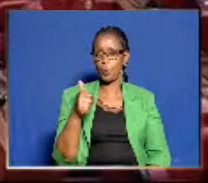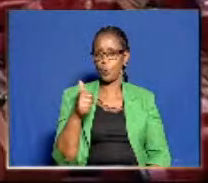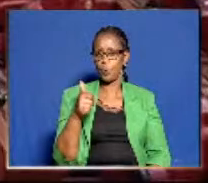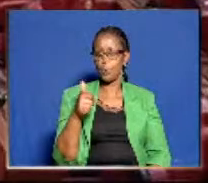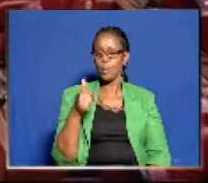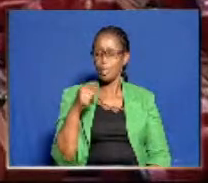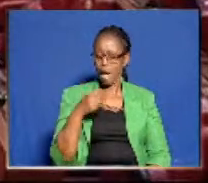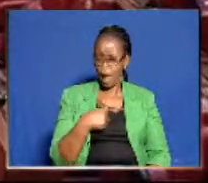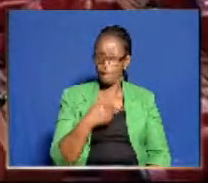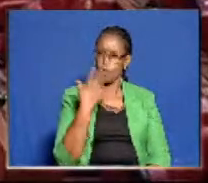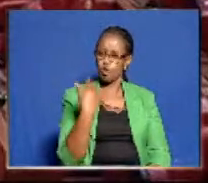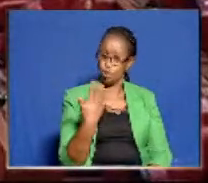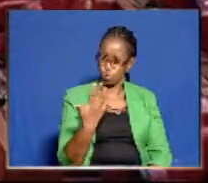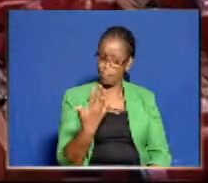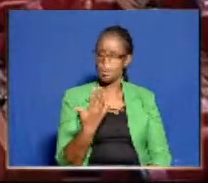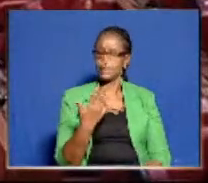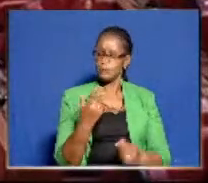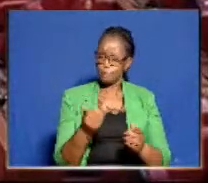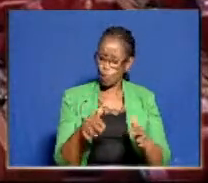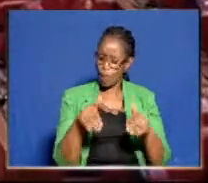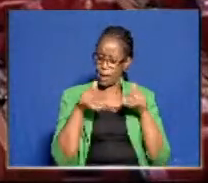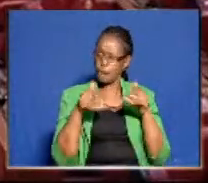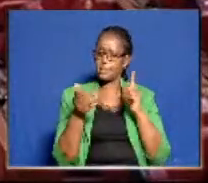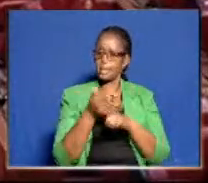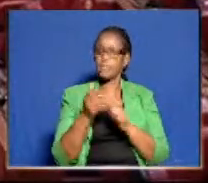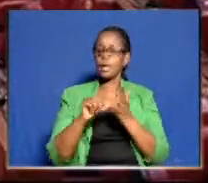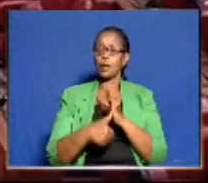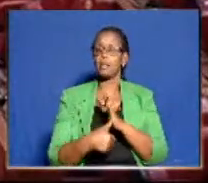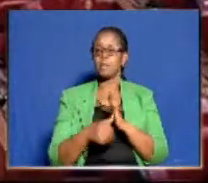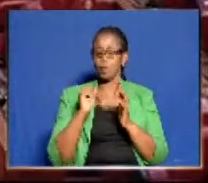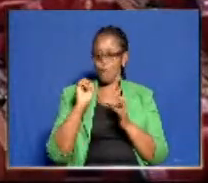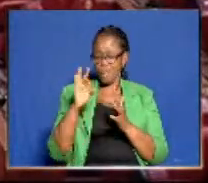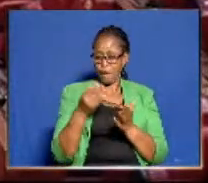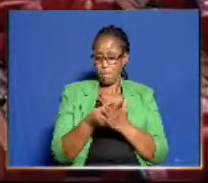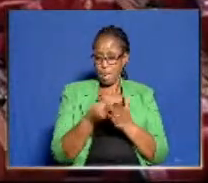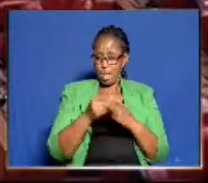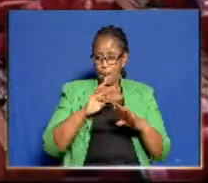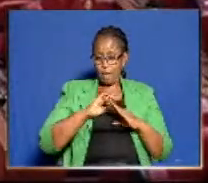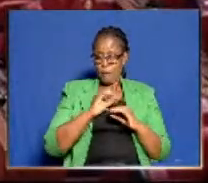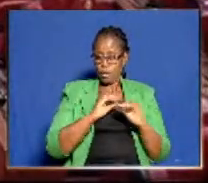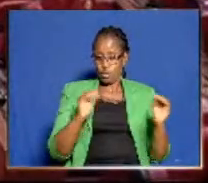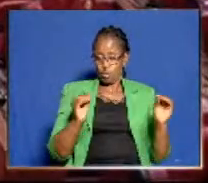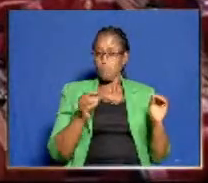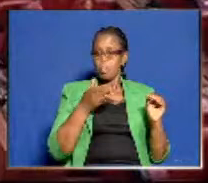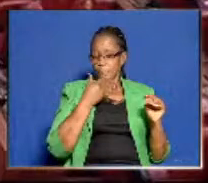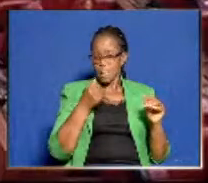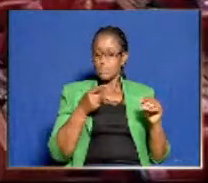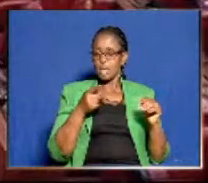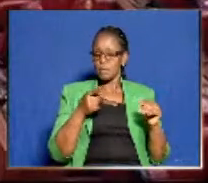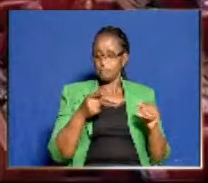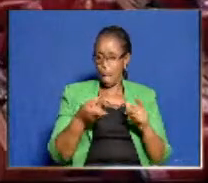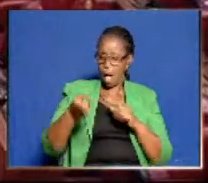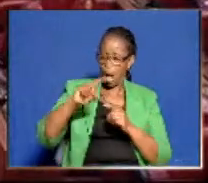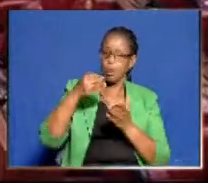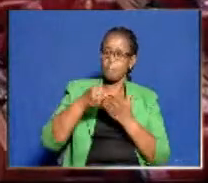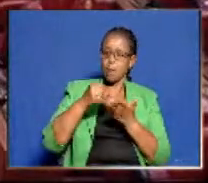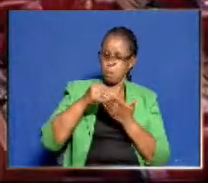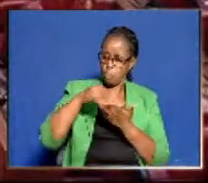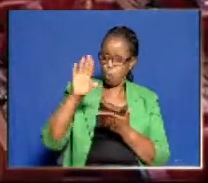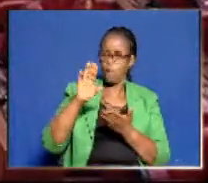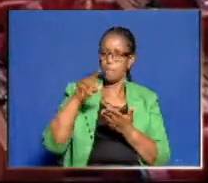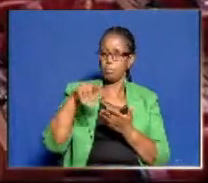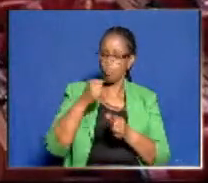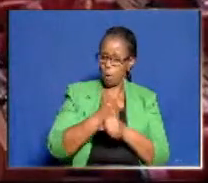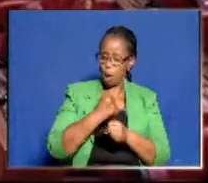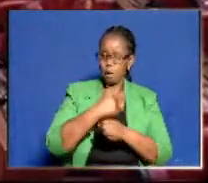kungojea vitambulisho. So hiyo pesa kama ni kidogo, hiyo kazi haifanyiki, hata wakiongezewa si vibaya, lakini bora kazi ifanyike, kwa